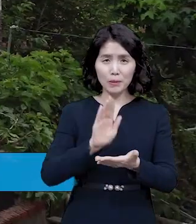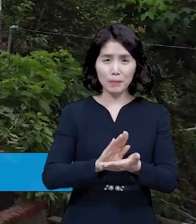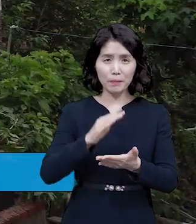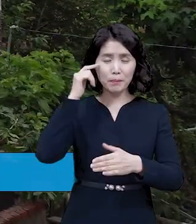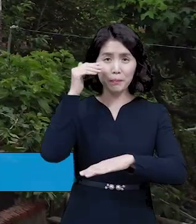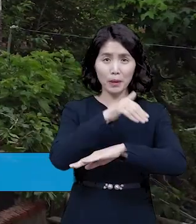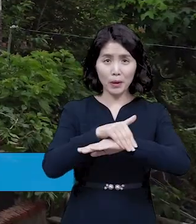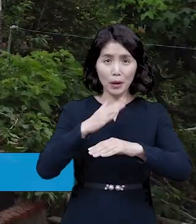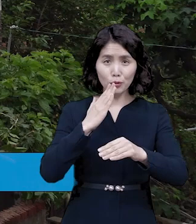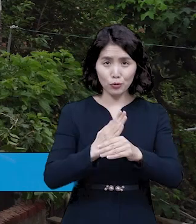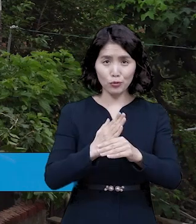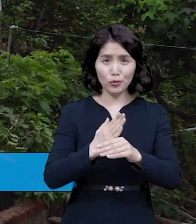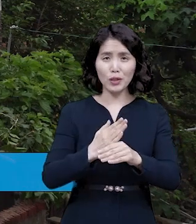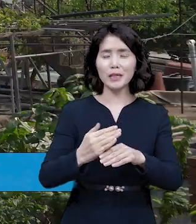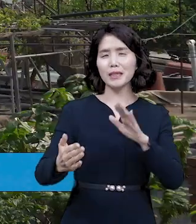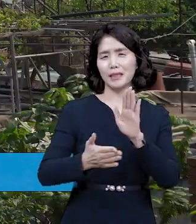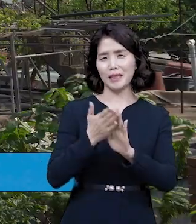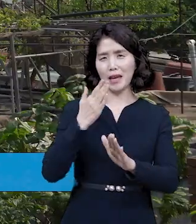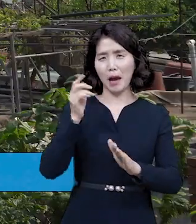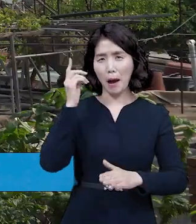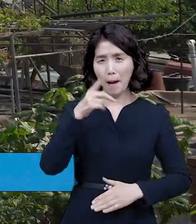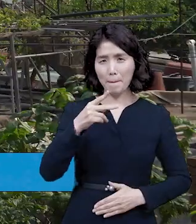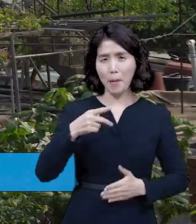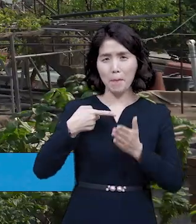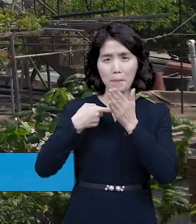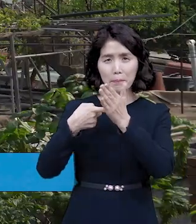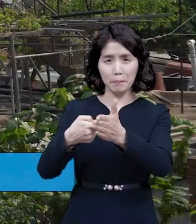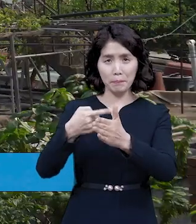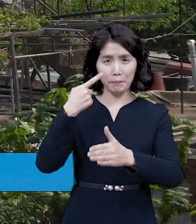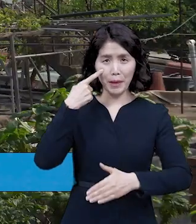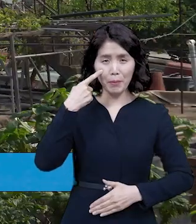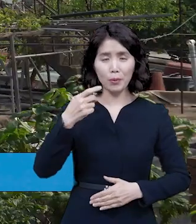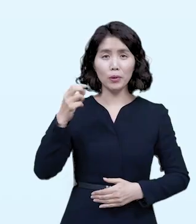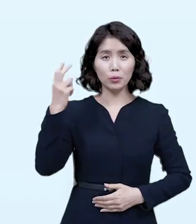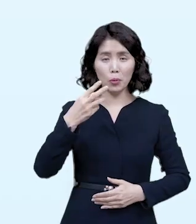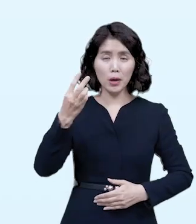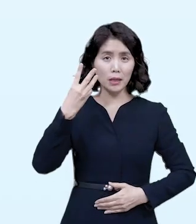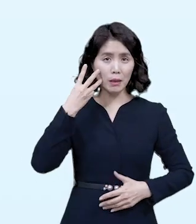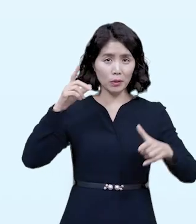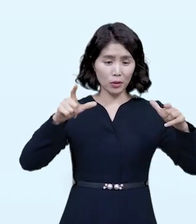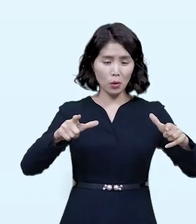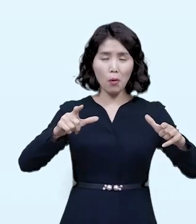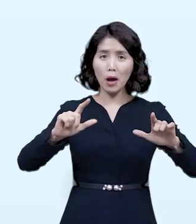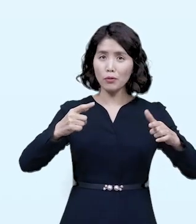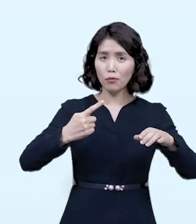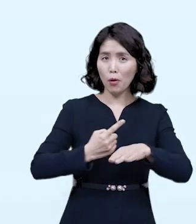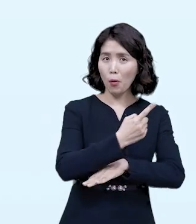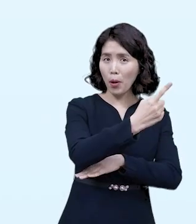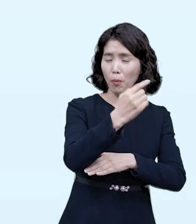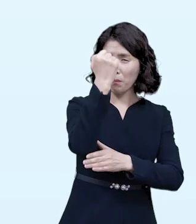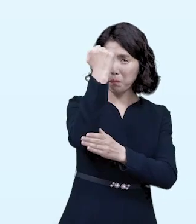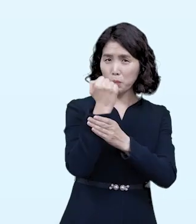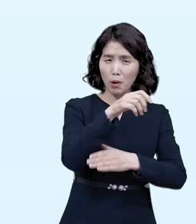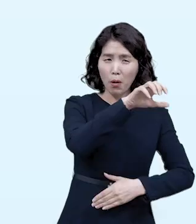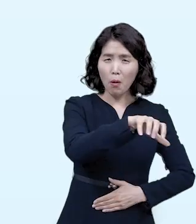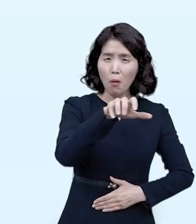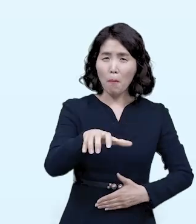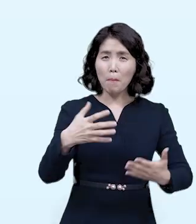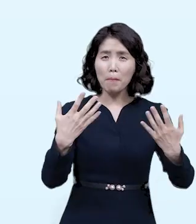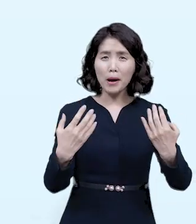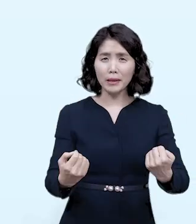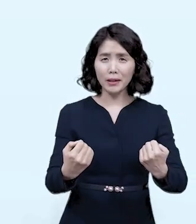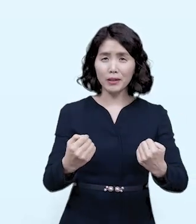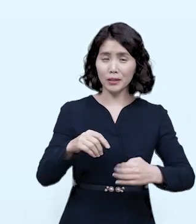수리를 생각하고 있는 분이라면 고양시의 도움을 함께 받아보는 것도 좋겠죠? 근데 삼송 지역 말고도 다른 노후된 지역들도